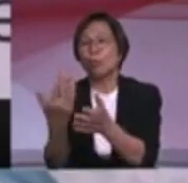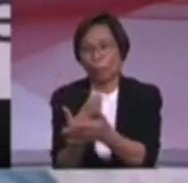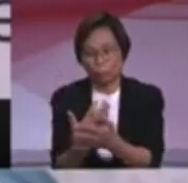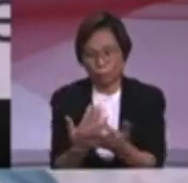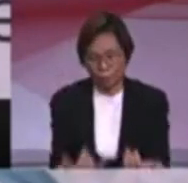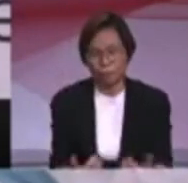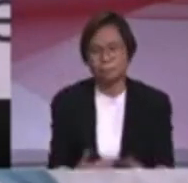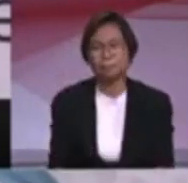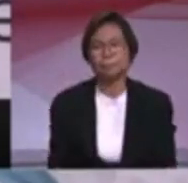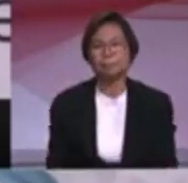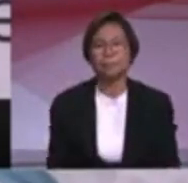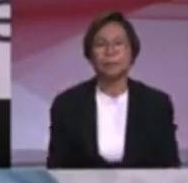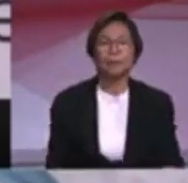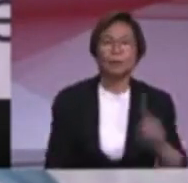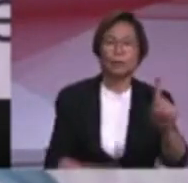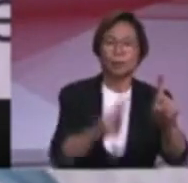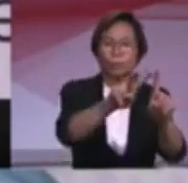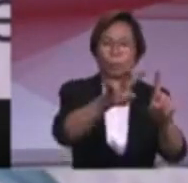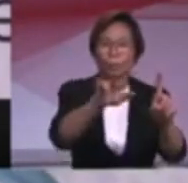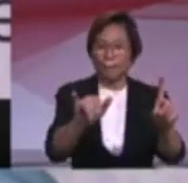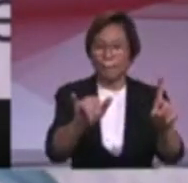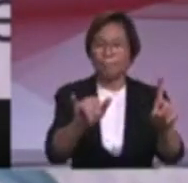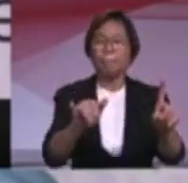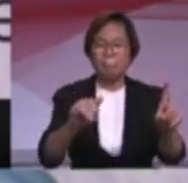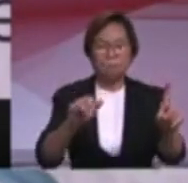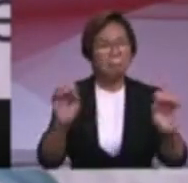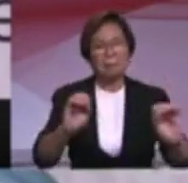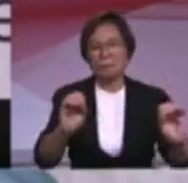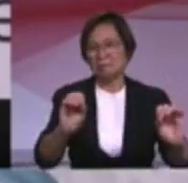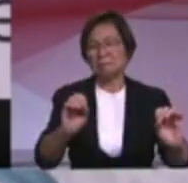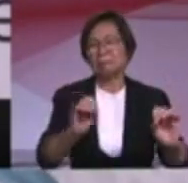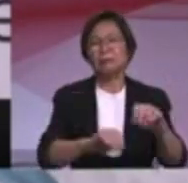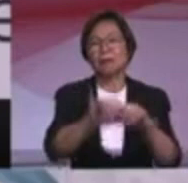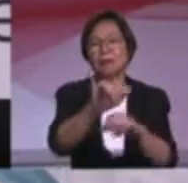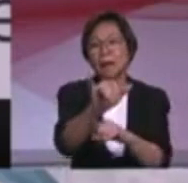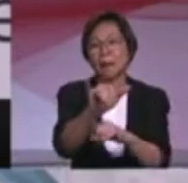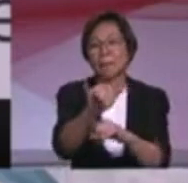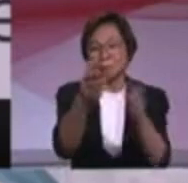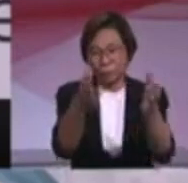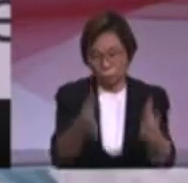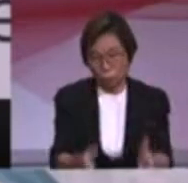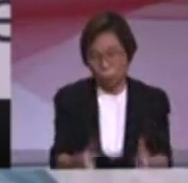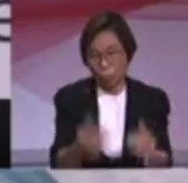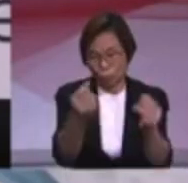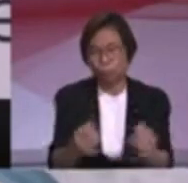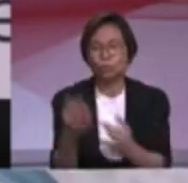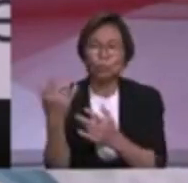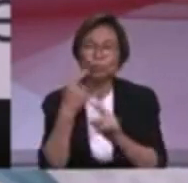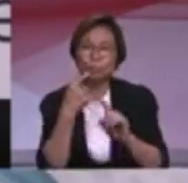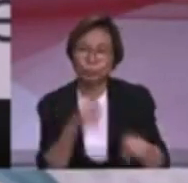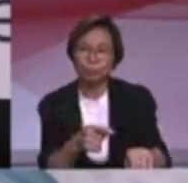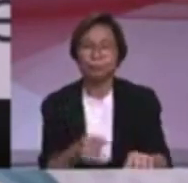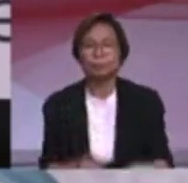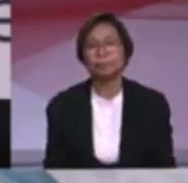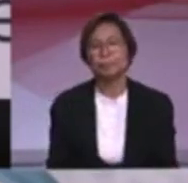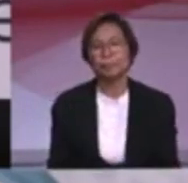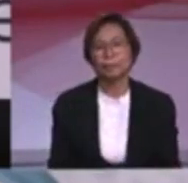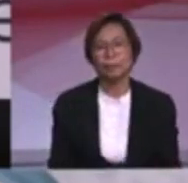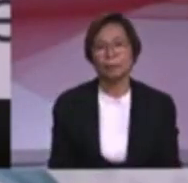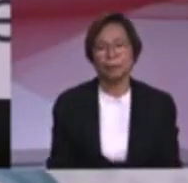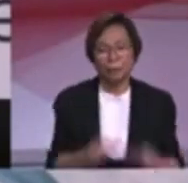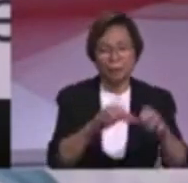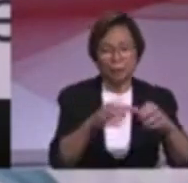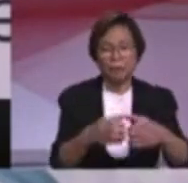hari ini. 126 individu dikesan negatif dan 6 individu masih menunggu keputusan.